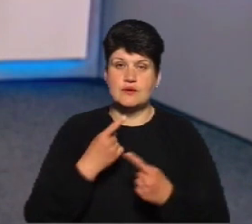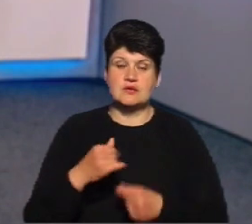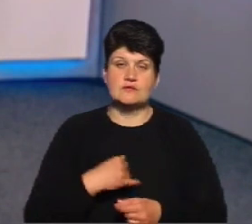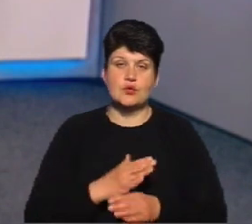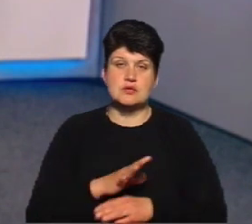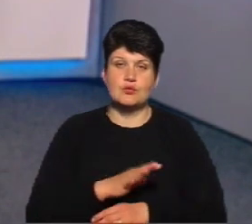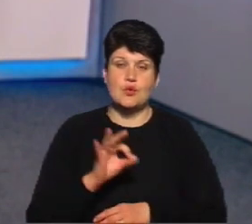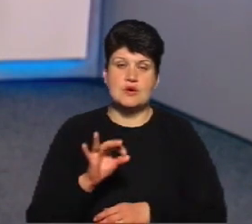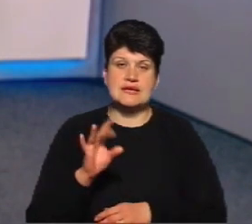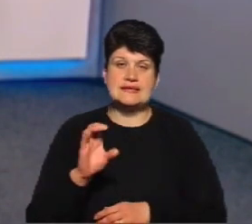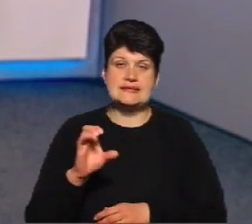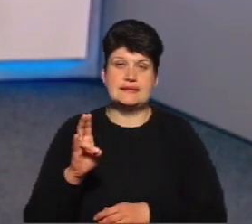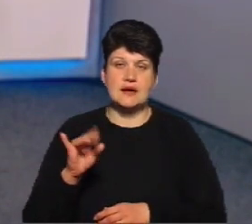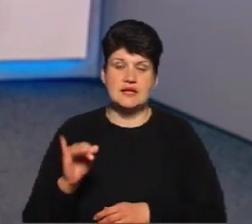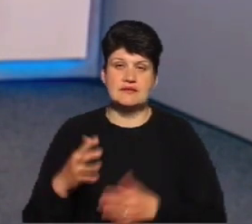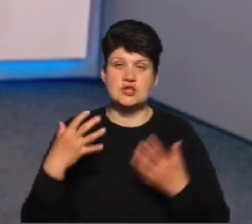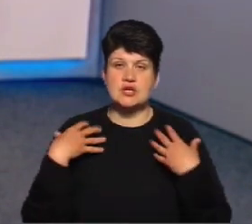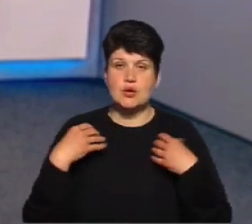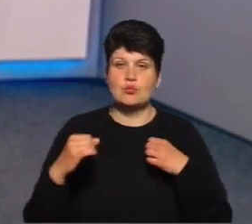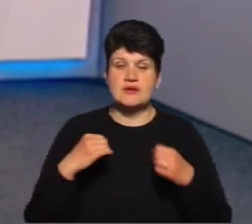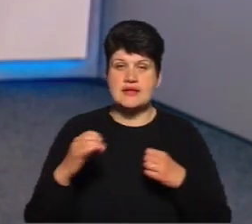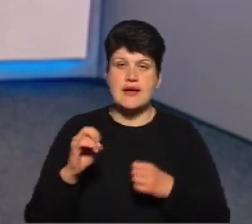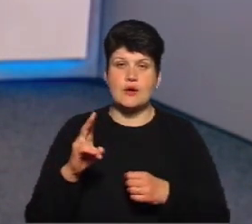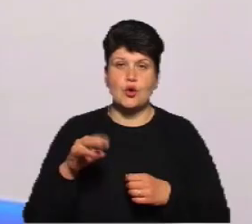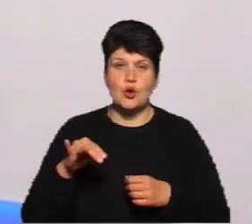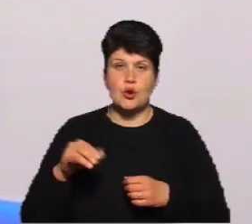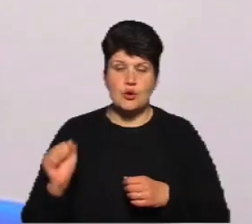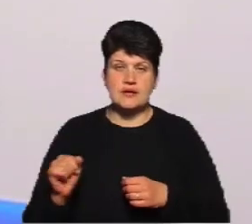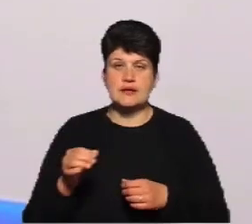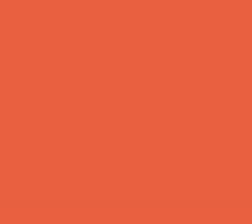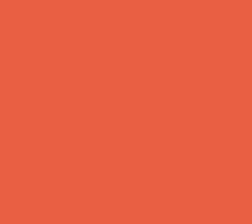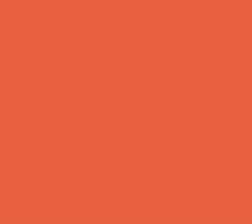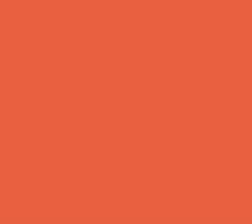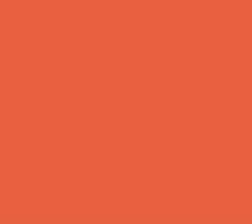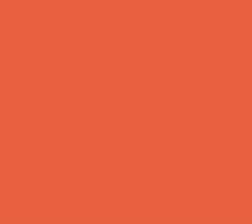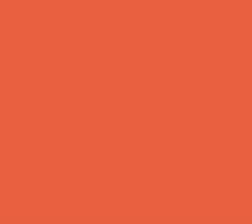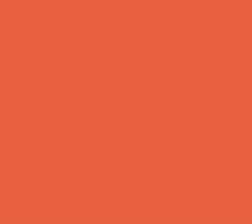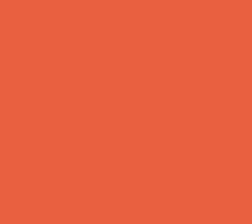начальник управління екології та природних ресурсів Тернопільської облдержадміністрації. Ми повертаємося до новин.